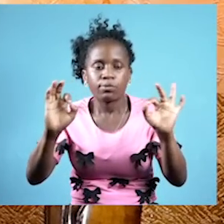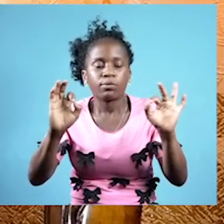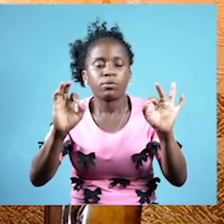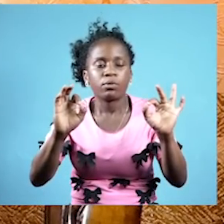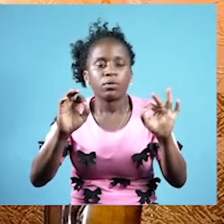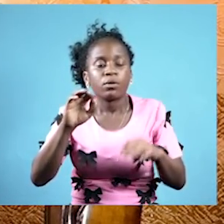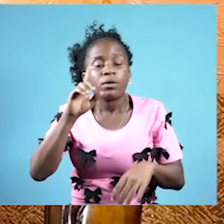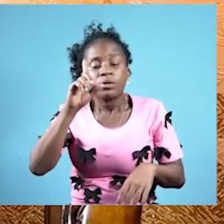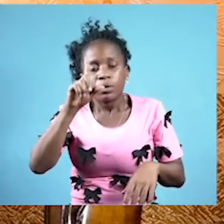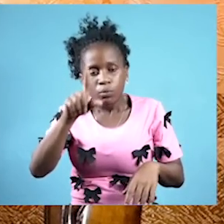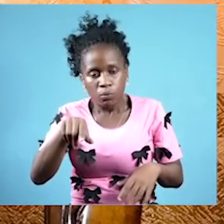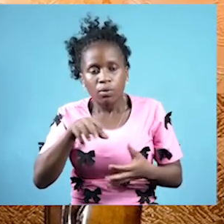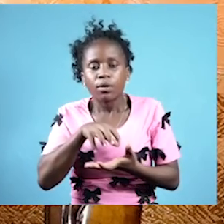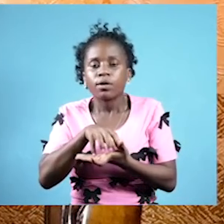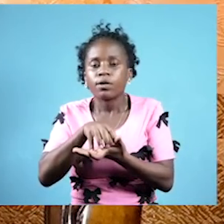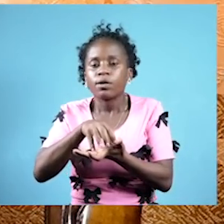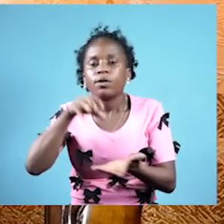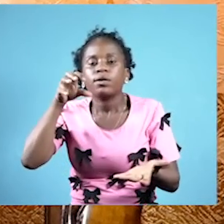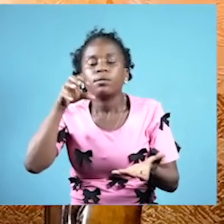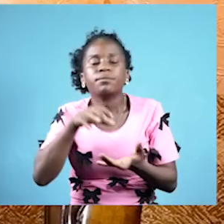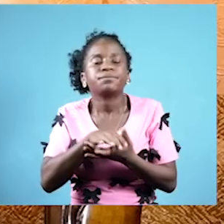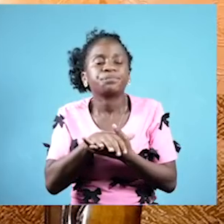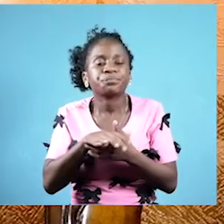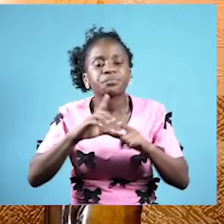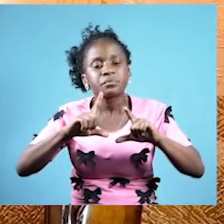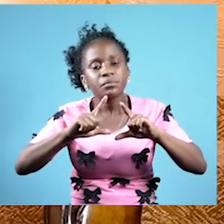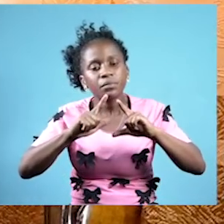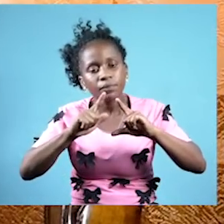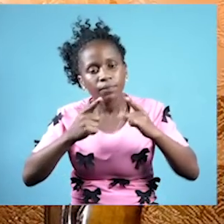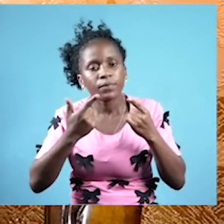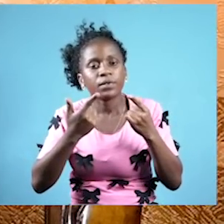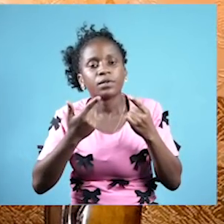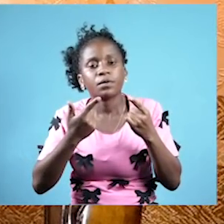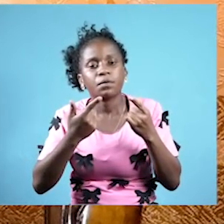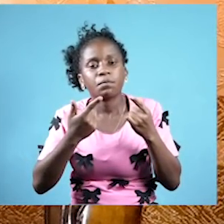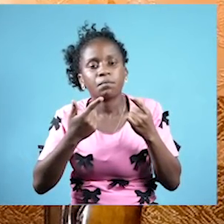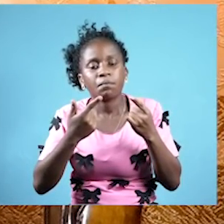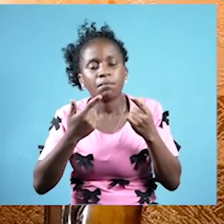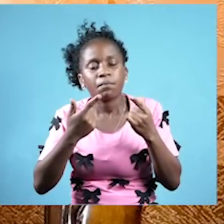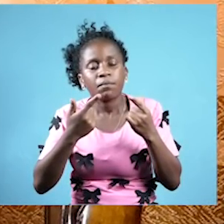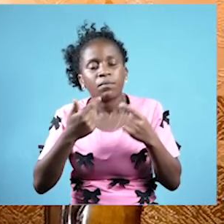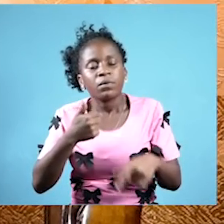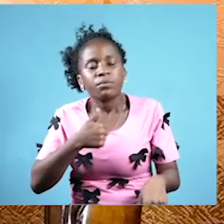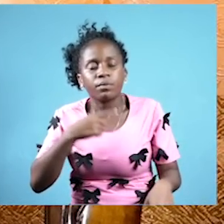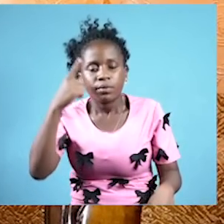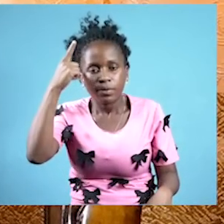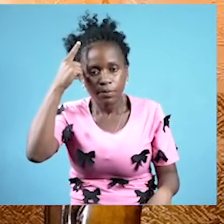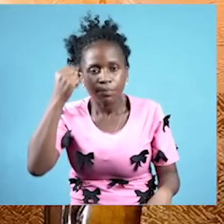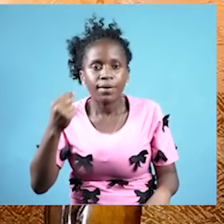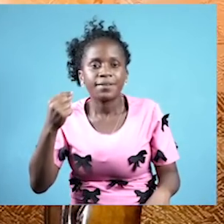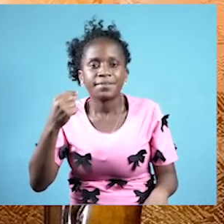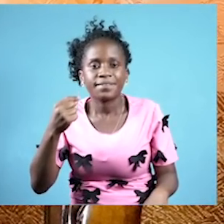hali hii. Ya. Kwa hiyo zitakuwepo gharama lakini